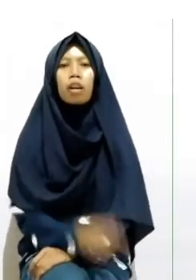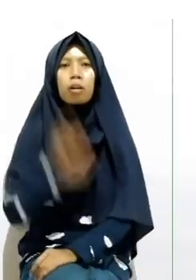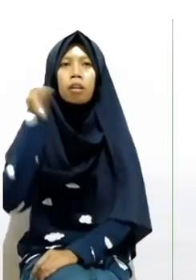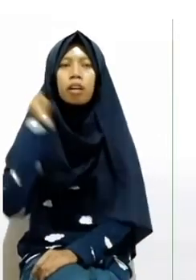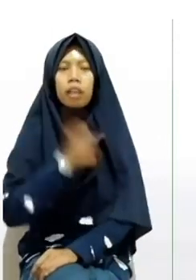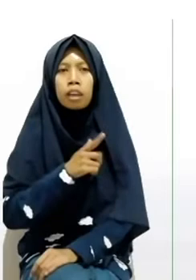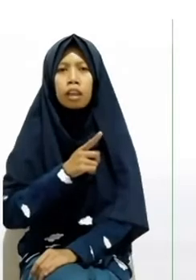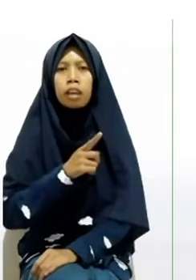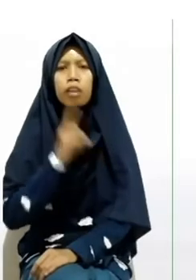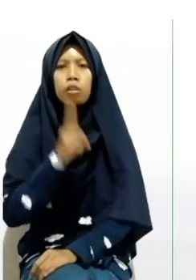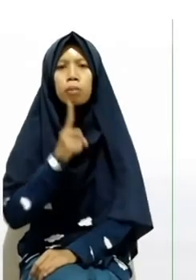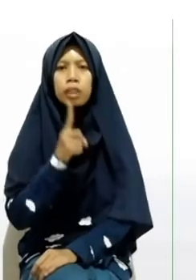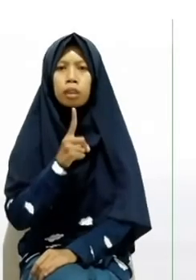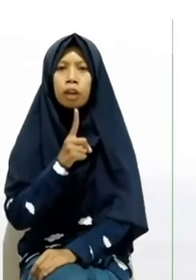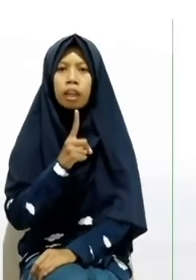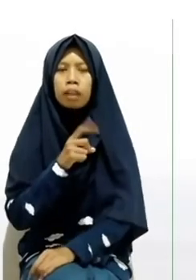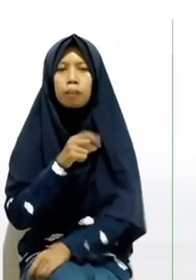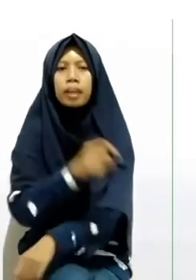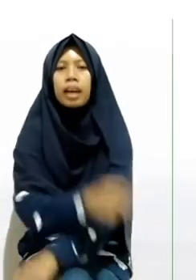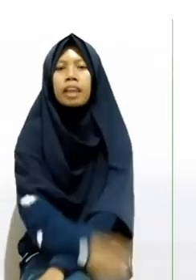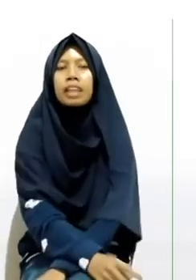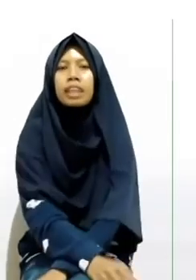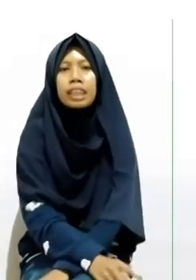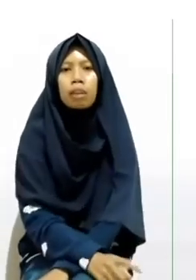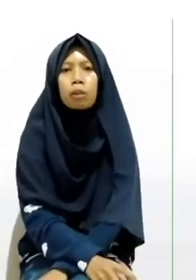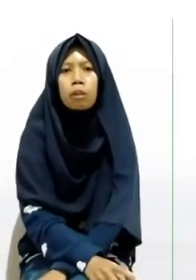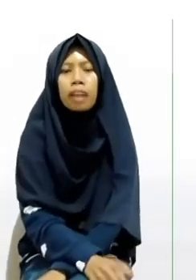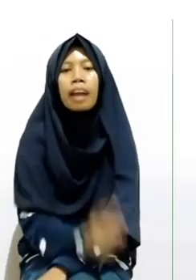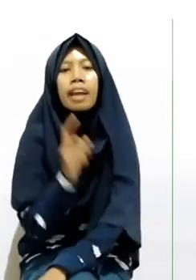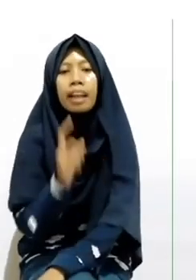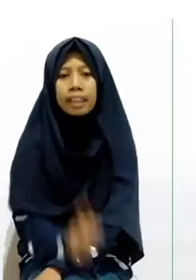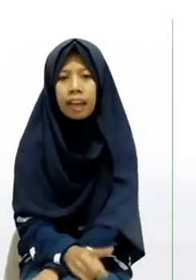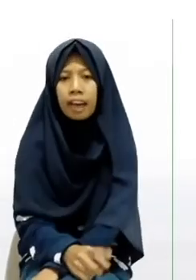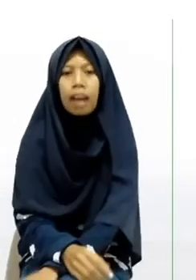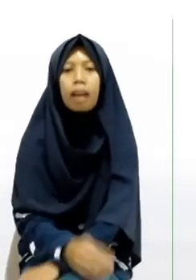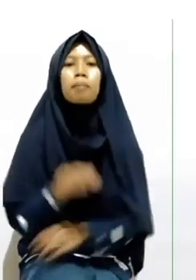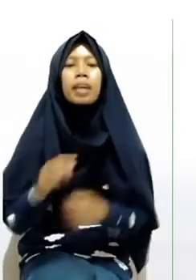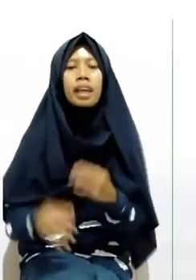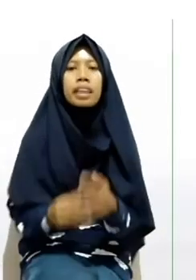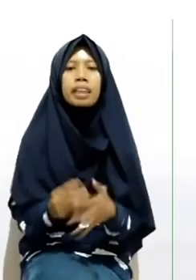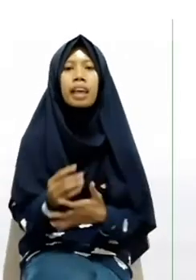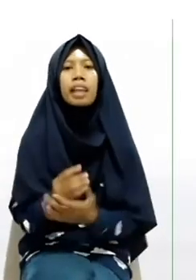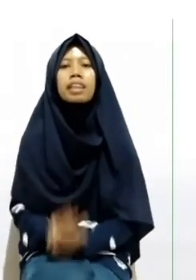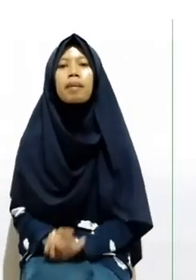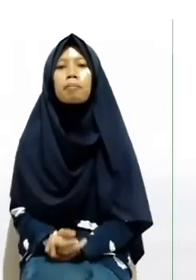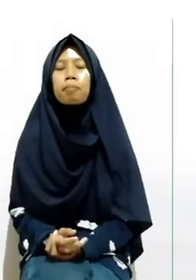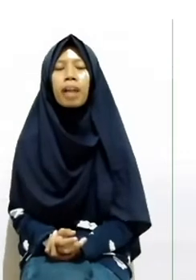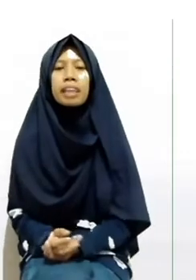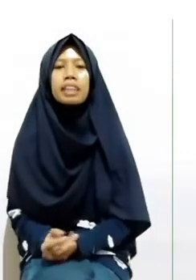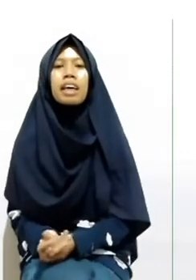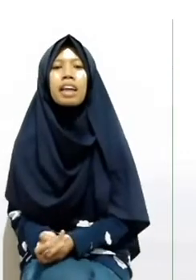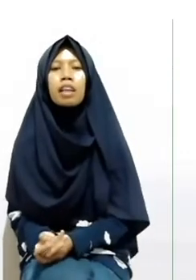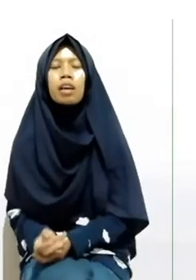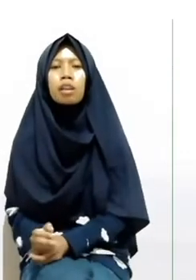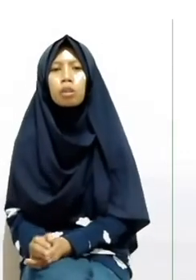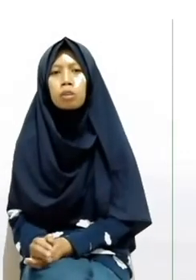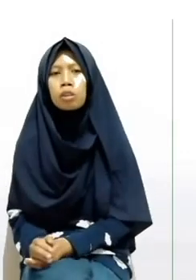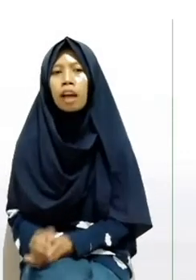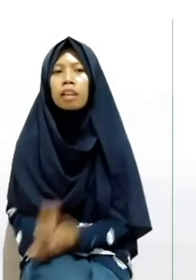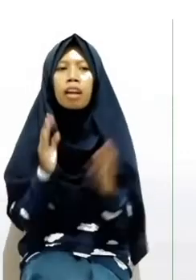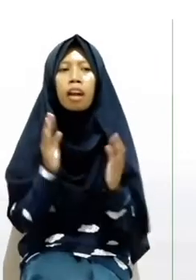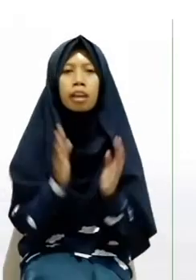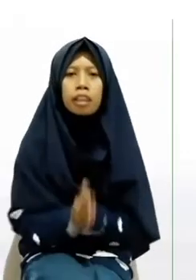kalau clean cuma satu kali berarti itu tandanya pergantian jam pelajaran